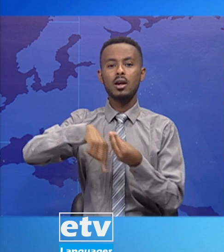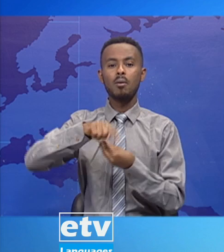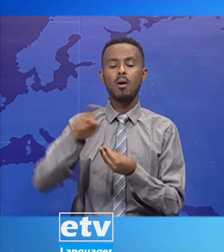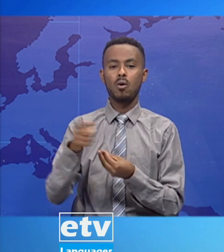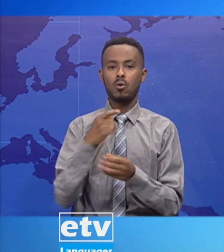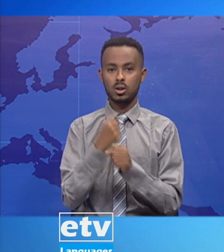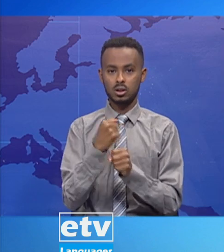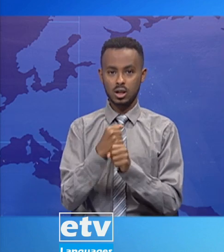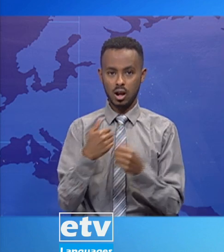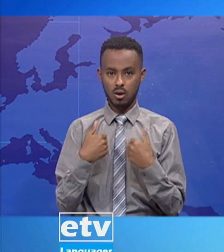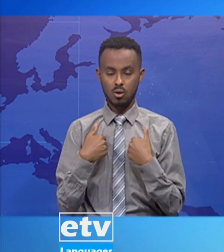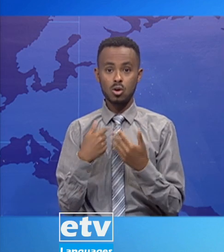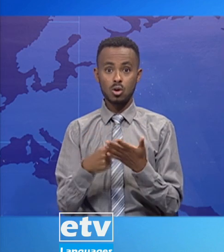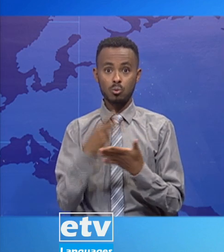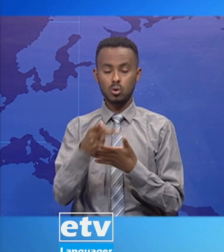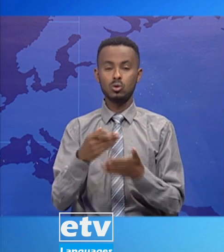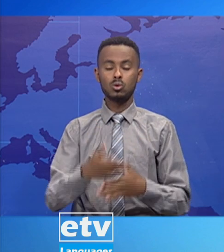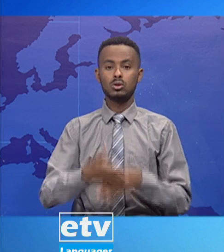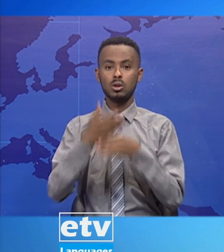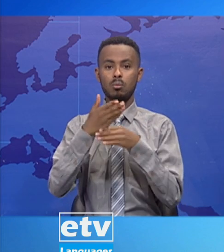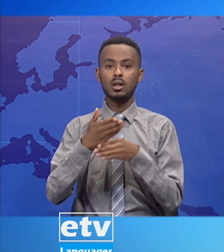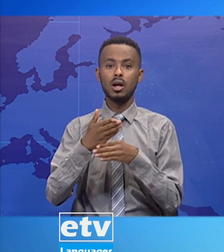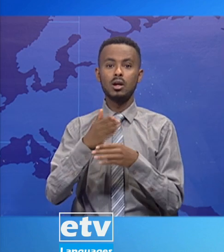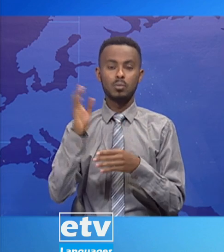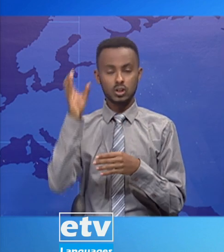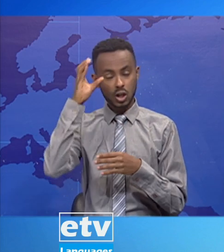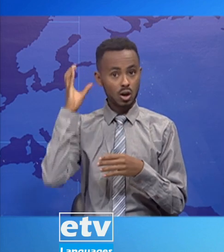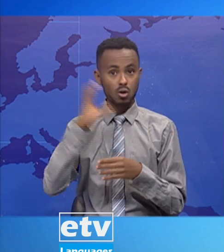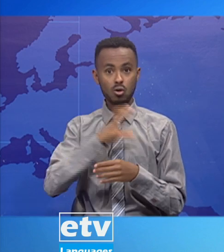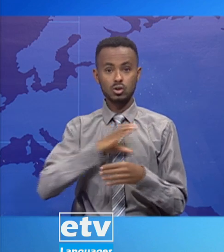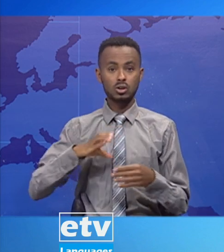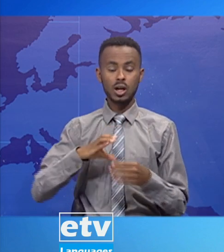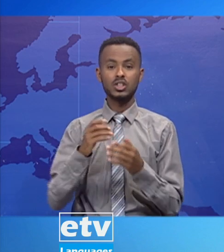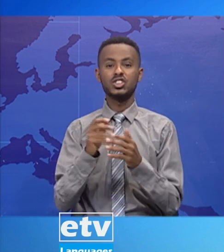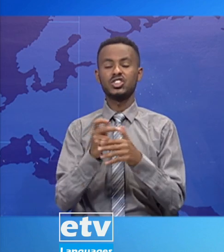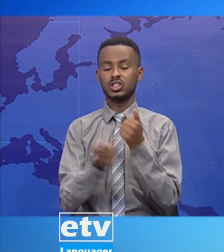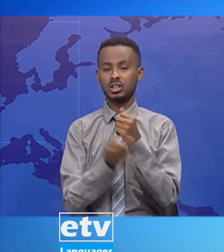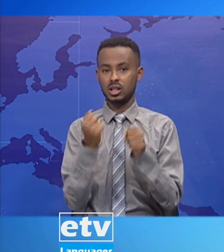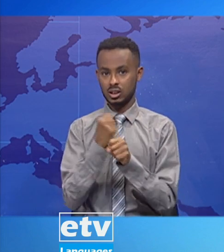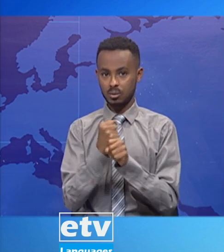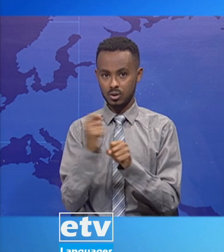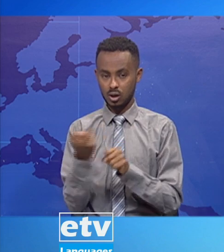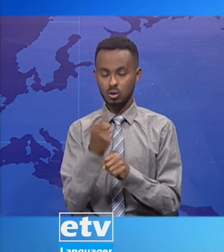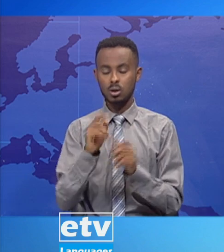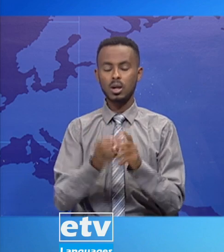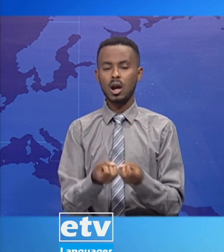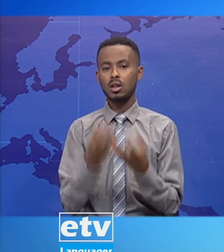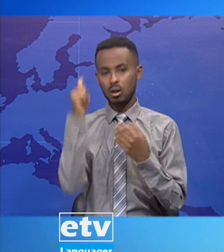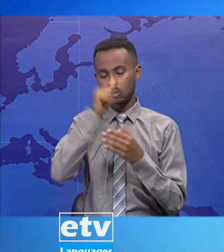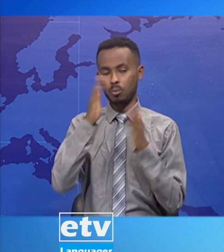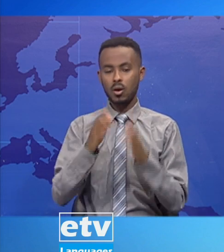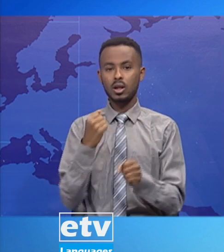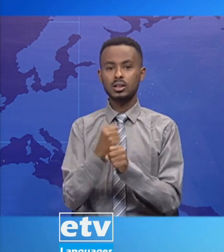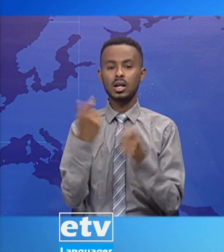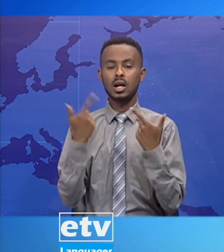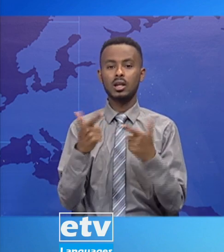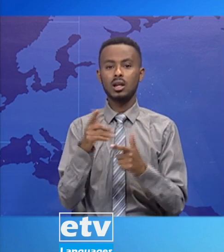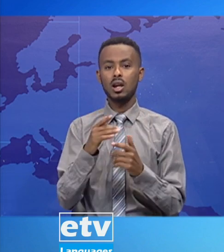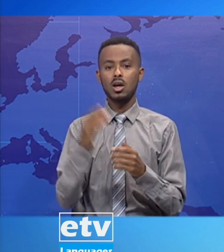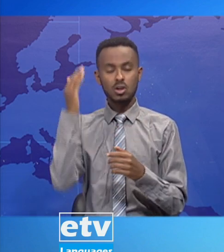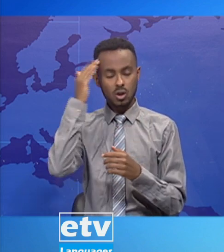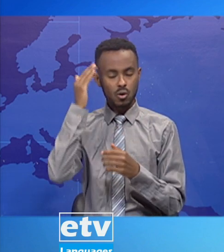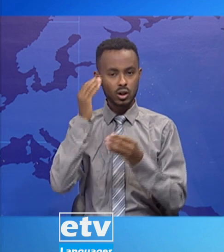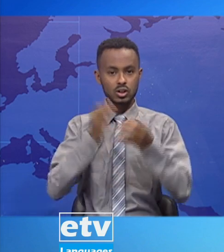ነው የተሰራው። የፕሮጀክቱ ግንባታ በቻይናው የኮንስትራክሽን ድርጅት የተያዘ ሲሆን ለበርካታ ኢትዮጵያውያንም የስራ እድልና